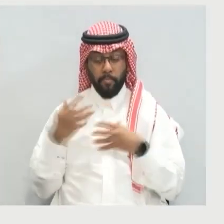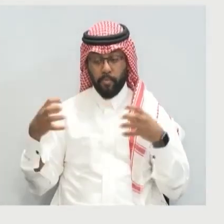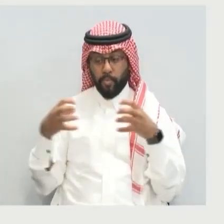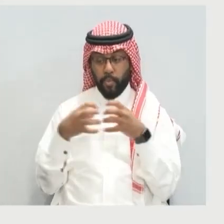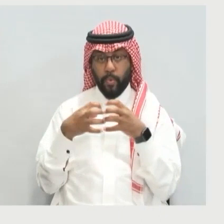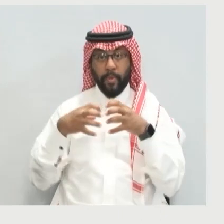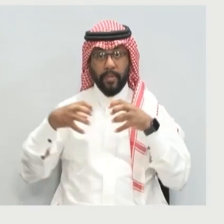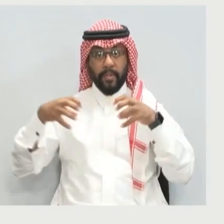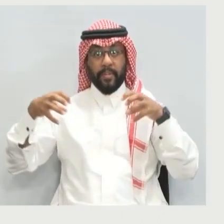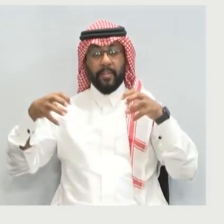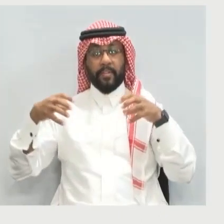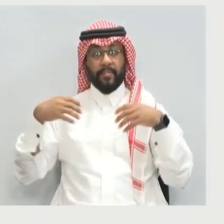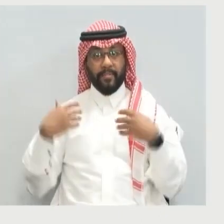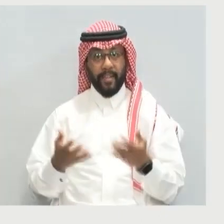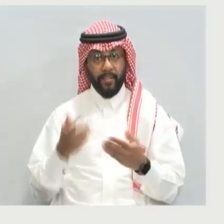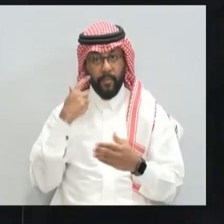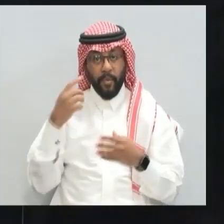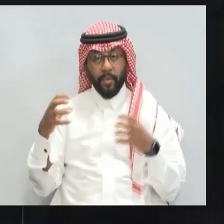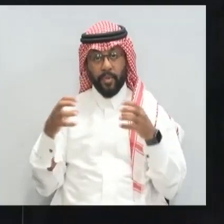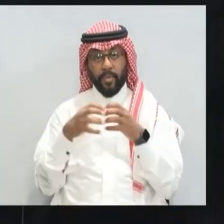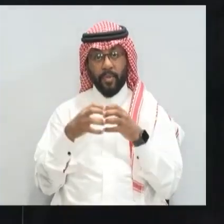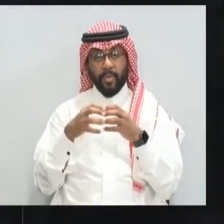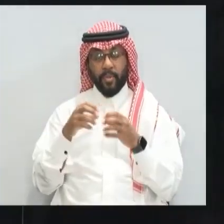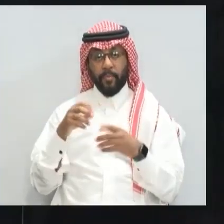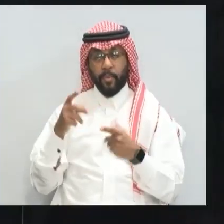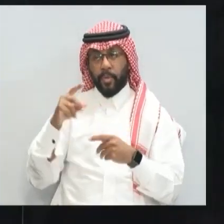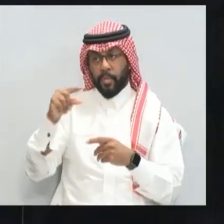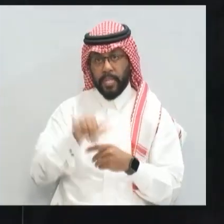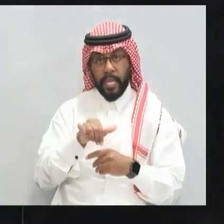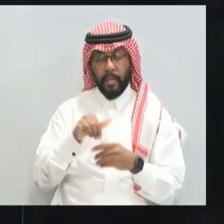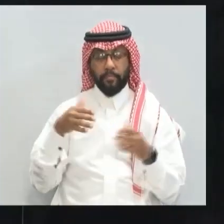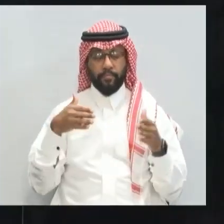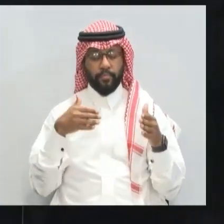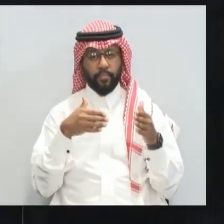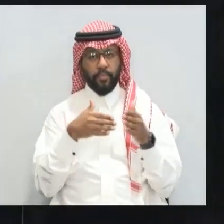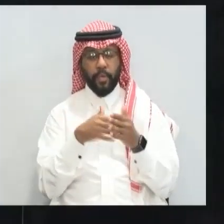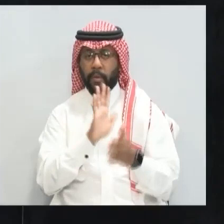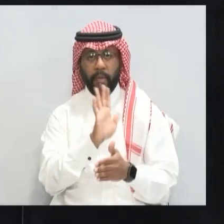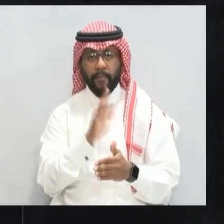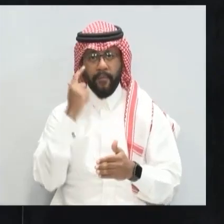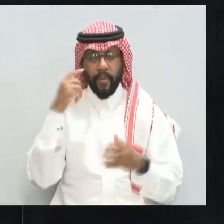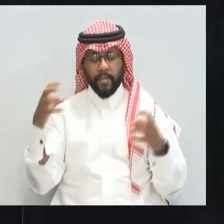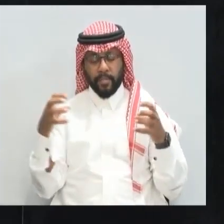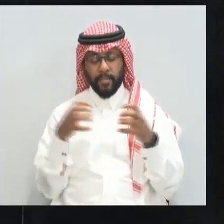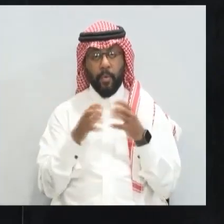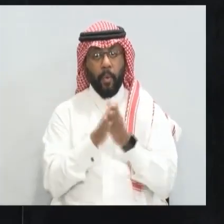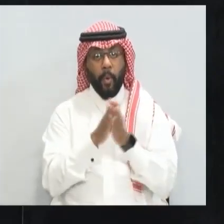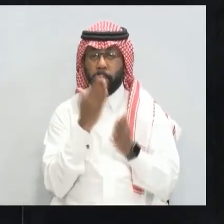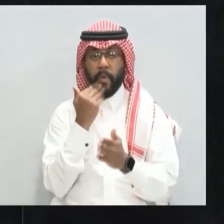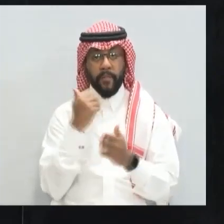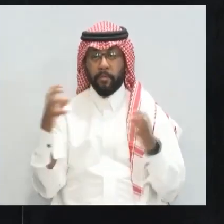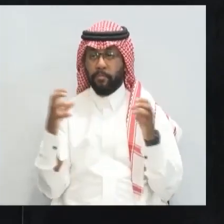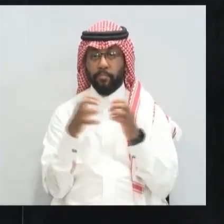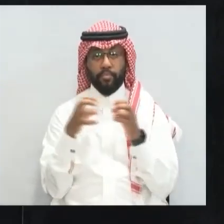صحيح اذا لا يؤدي التصادم في الشكل دي الى حدوث نواتج او لحدوث تفاعل لعدم توافر طاقه كافيه لحدوث